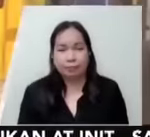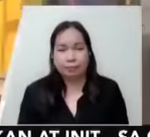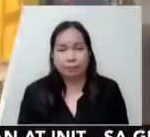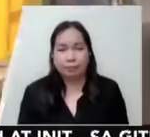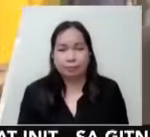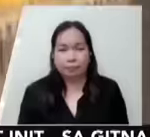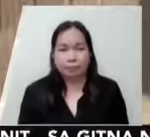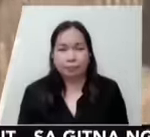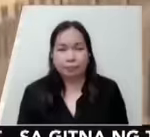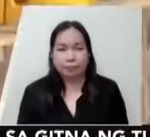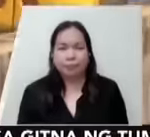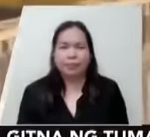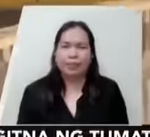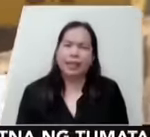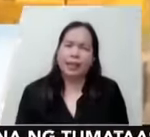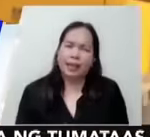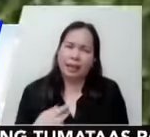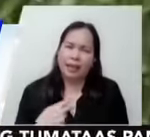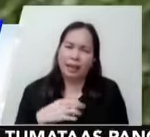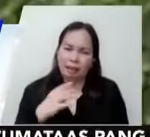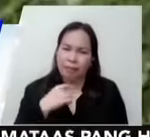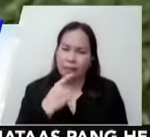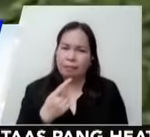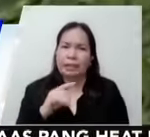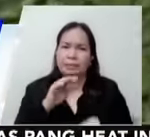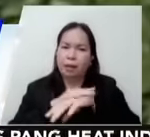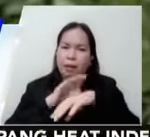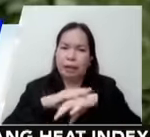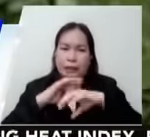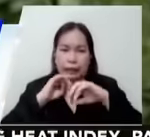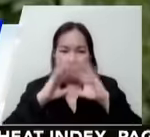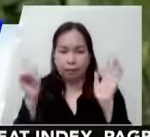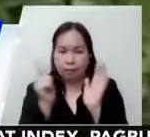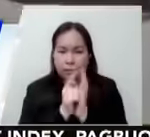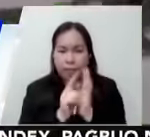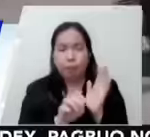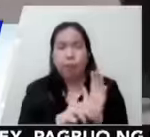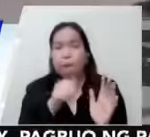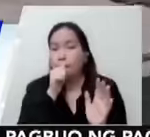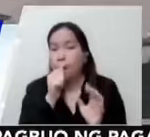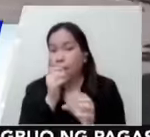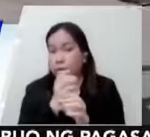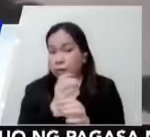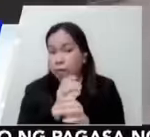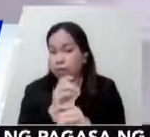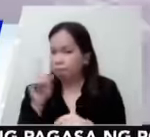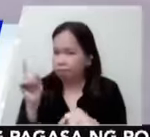May mga malinaw na bawal sa EDSA busway. Mga pribadong sasakyan, gaya niyan.